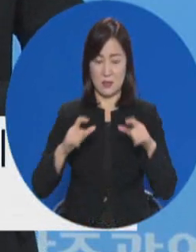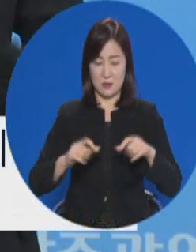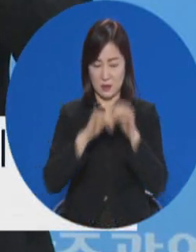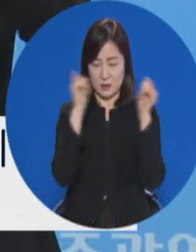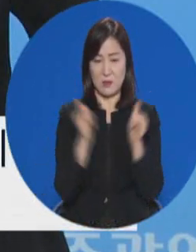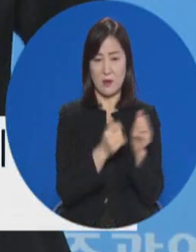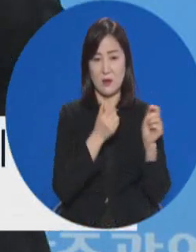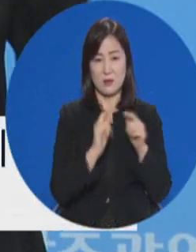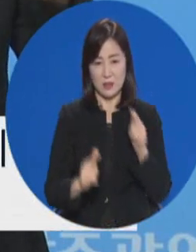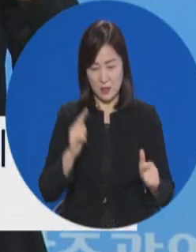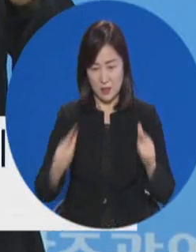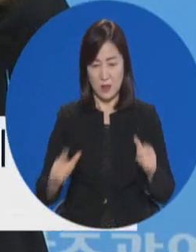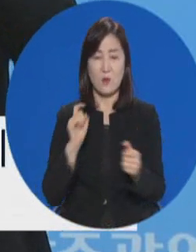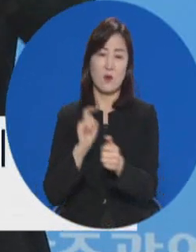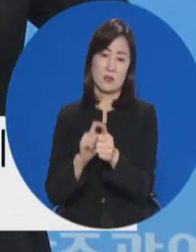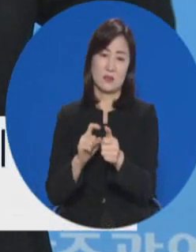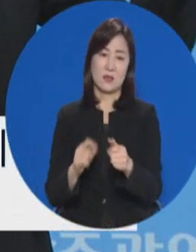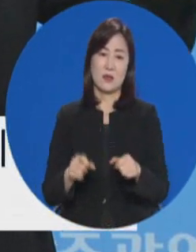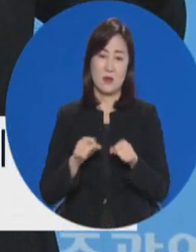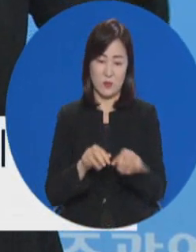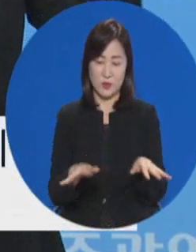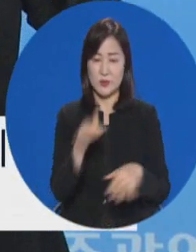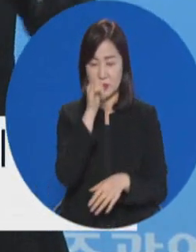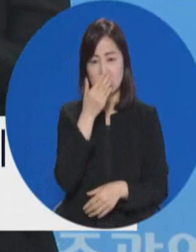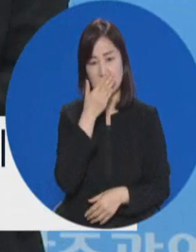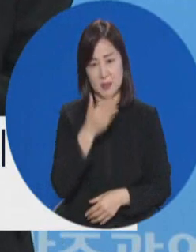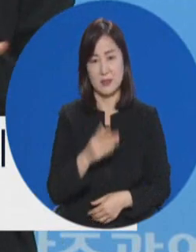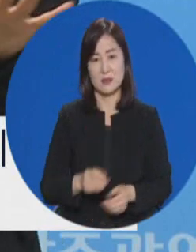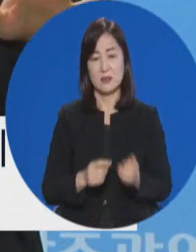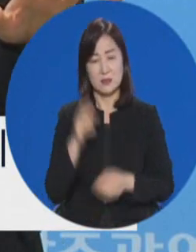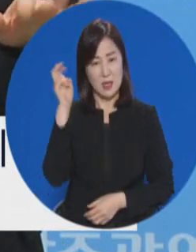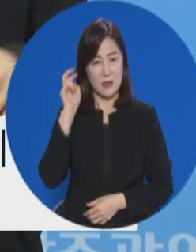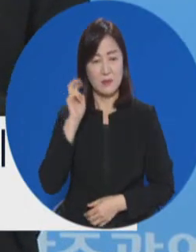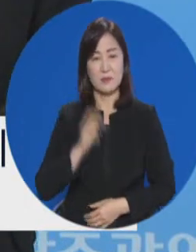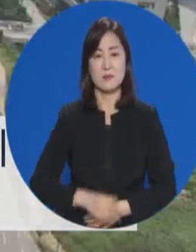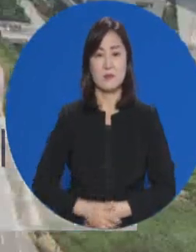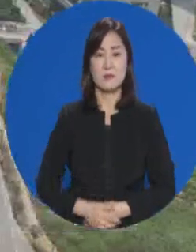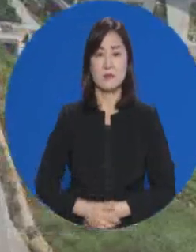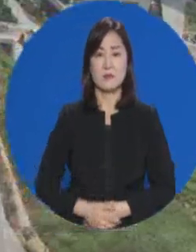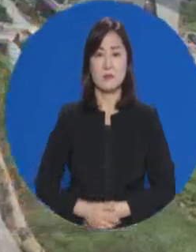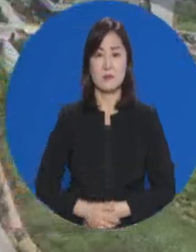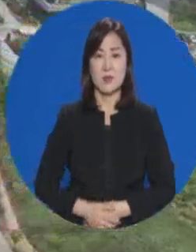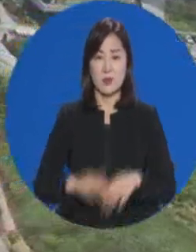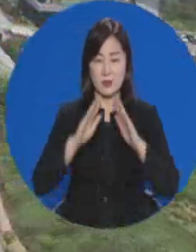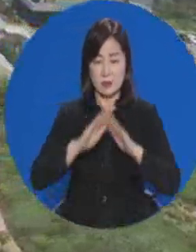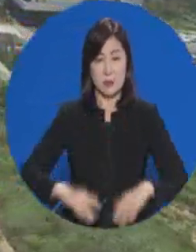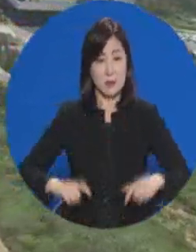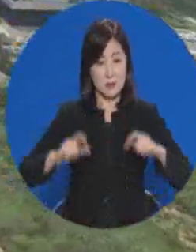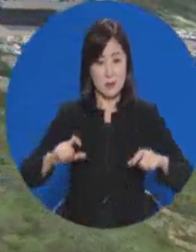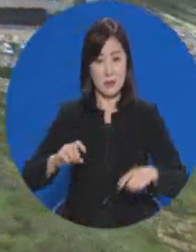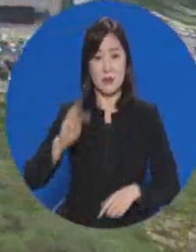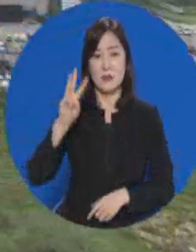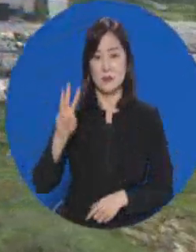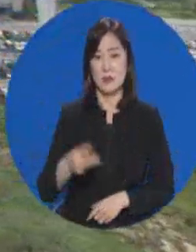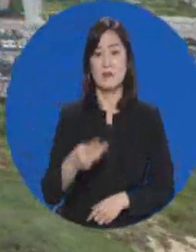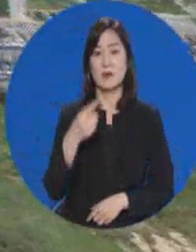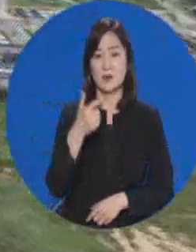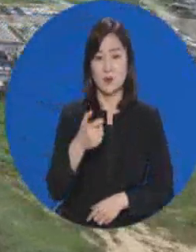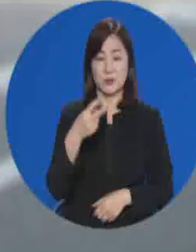지역사회 안에 다양하게 확진자들이 퍼져 있을 수도 있다는 가능성이기도 합니다. 전남에서도